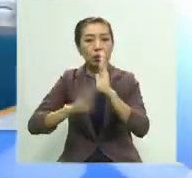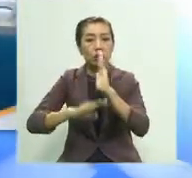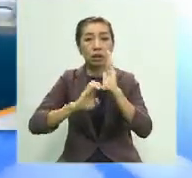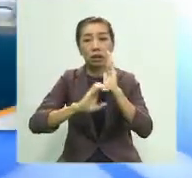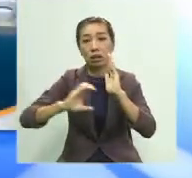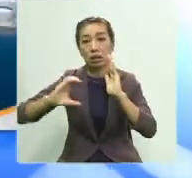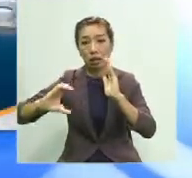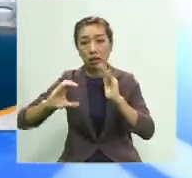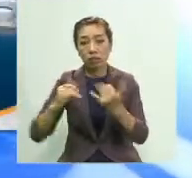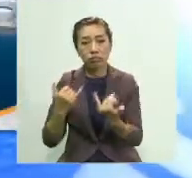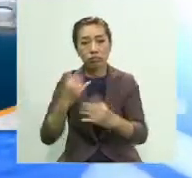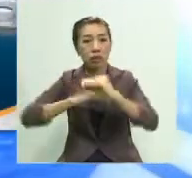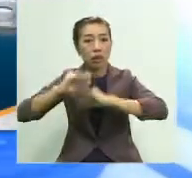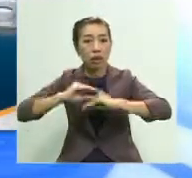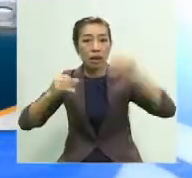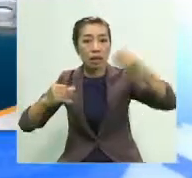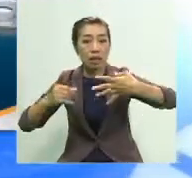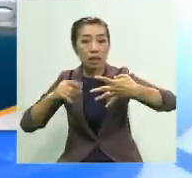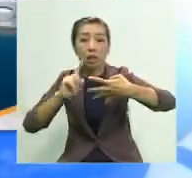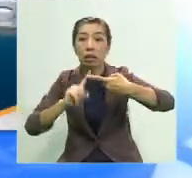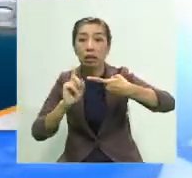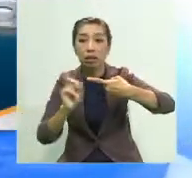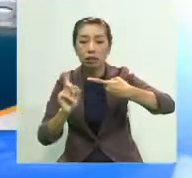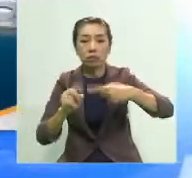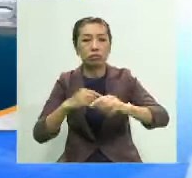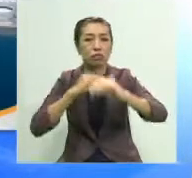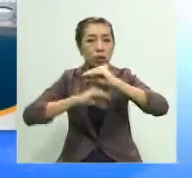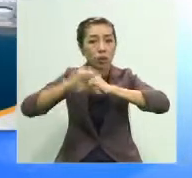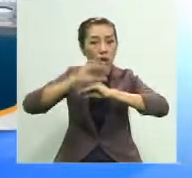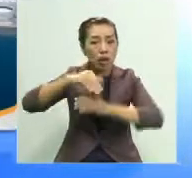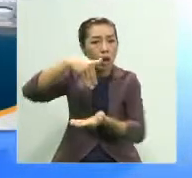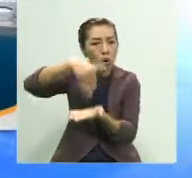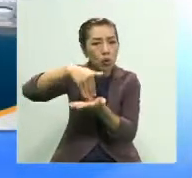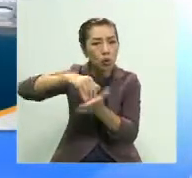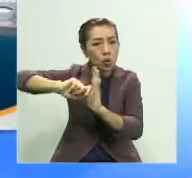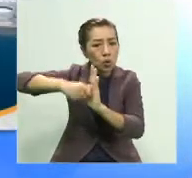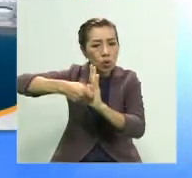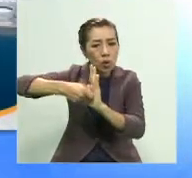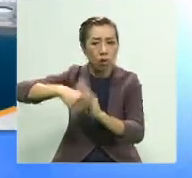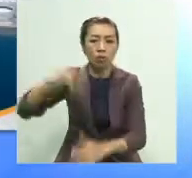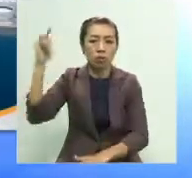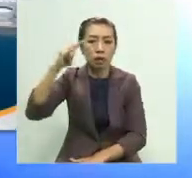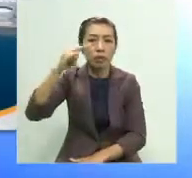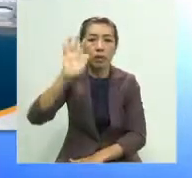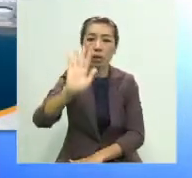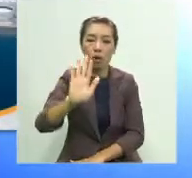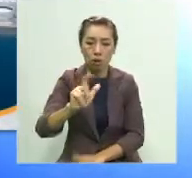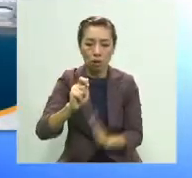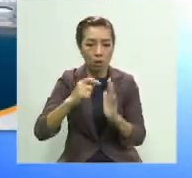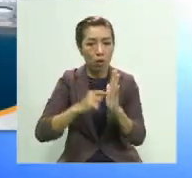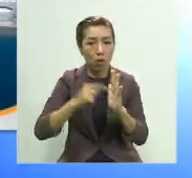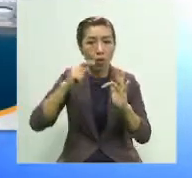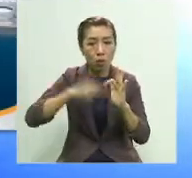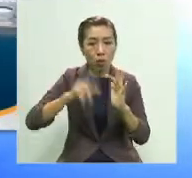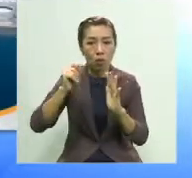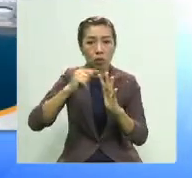คตะวันออกหรือว่า EEC 4โครงการนะคะก็ประกอบไปด้วยโครงการศูนย์ซ่อมบำรุงอากาศยานอู่ตะเภางบประม